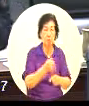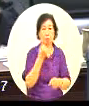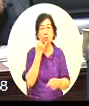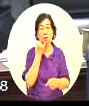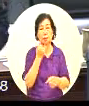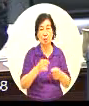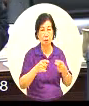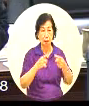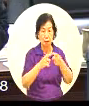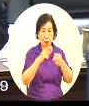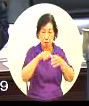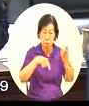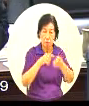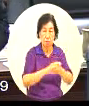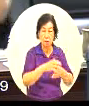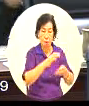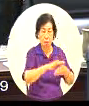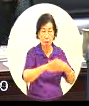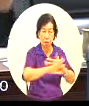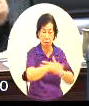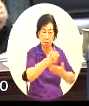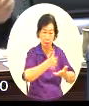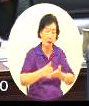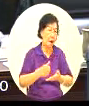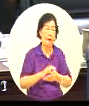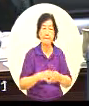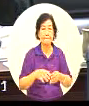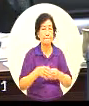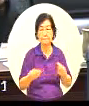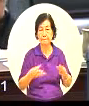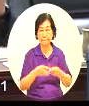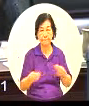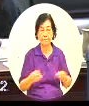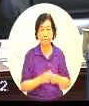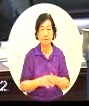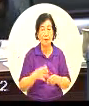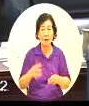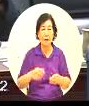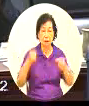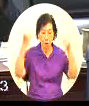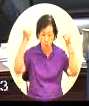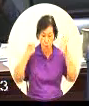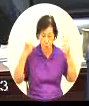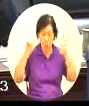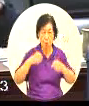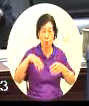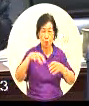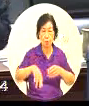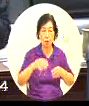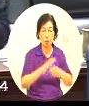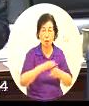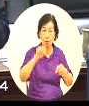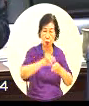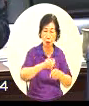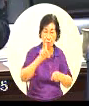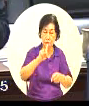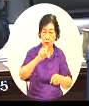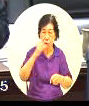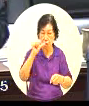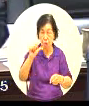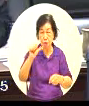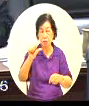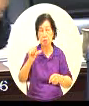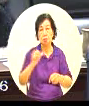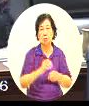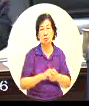请去请人啊。我体育处的报告讲增加十五个，增加十五个同齐个三千几万